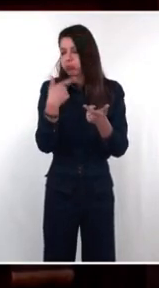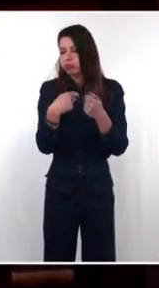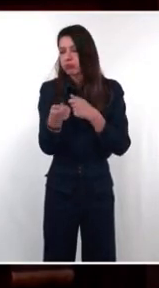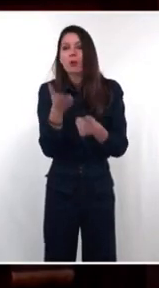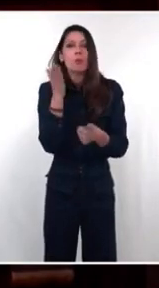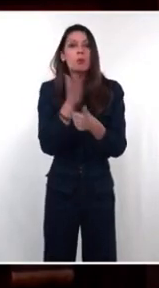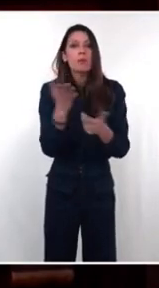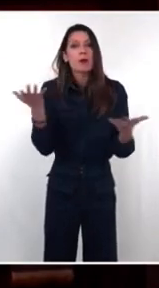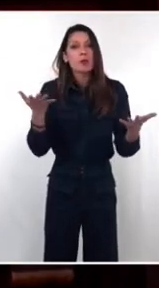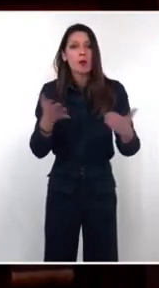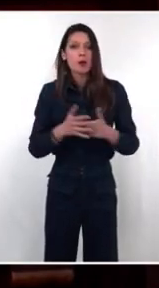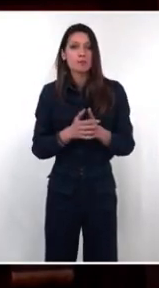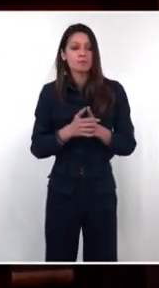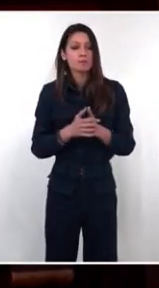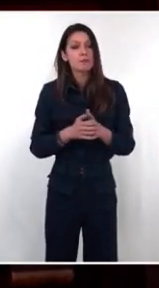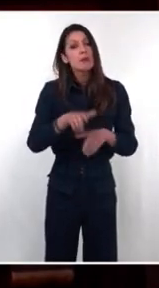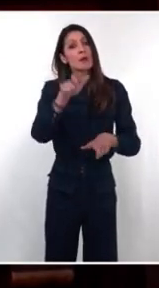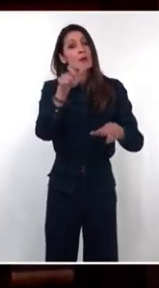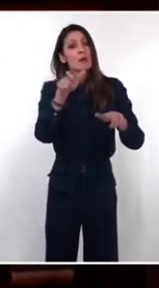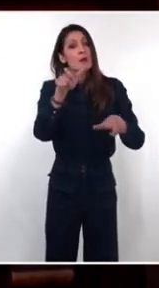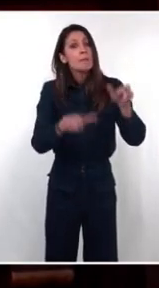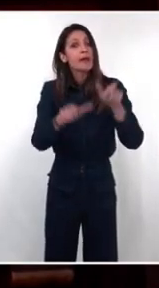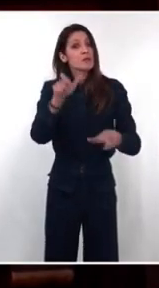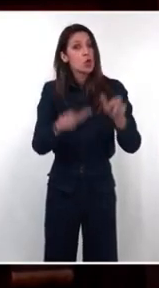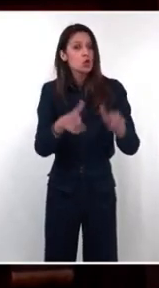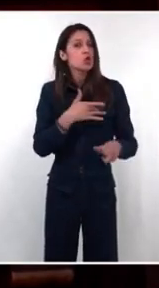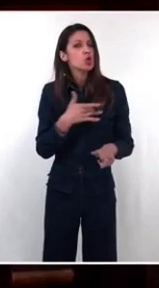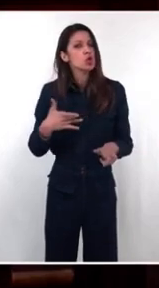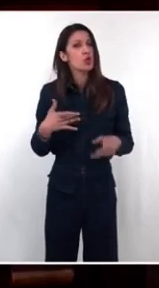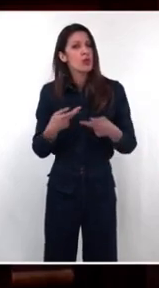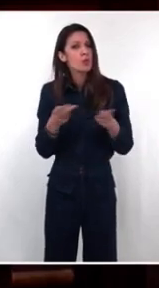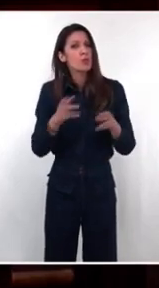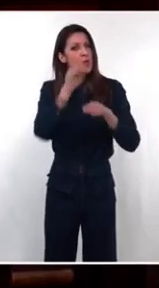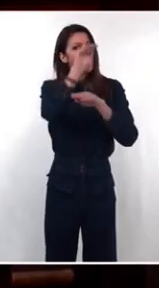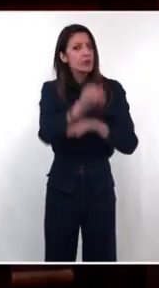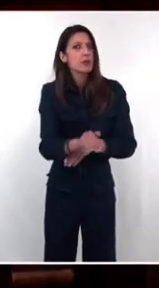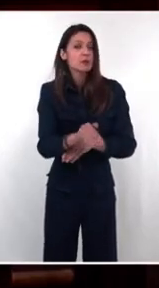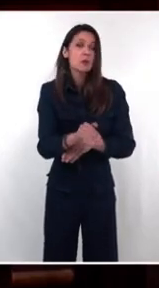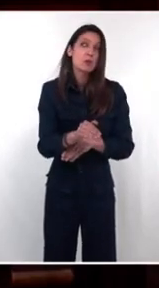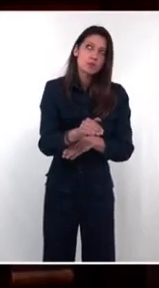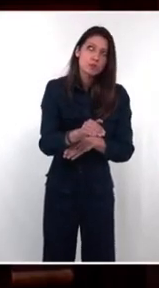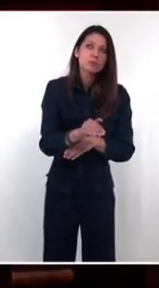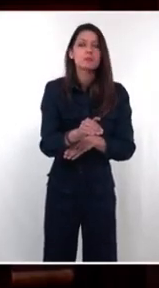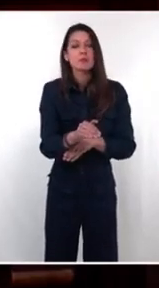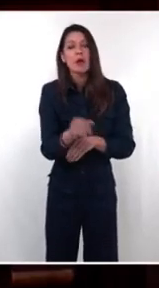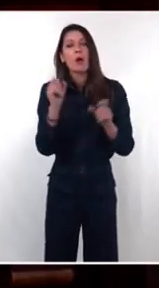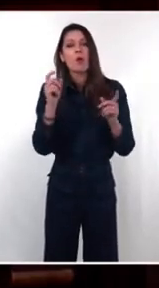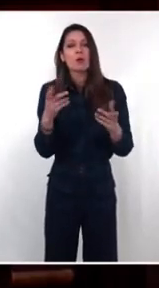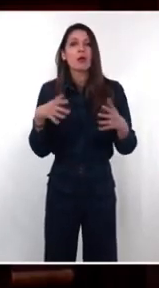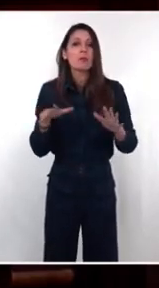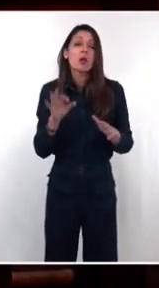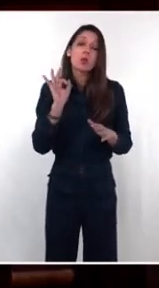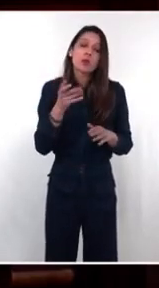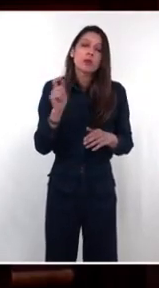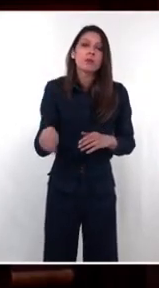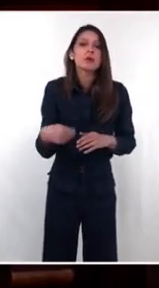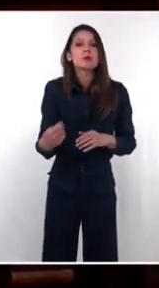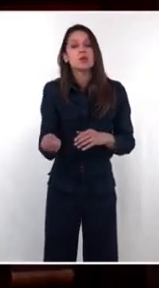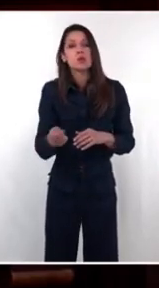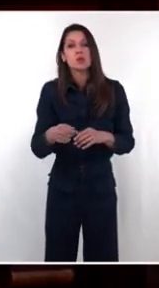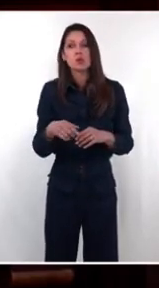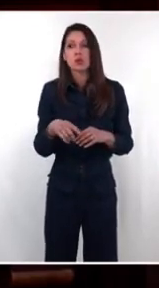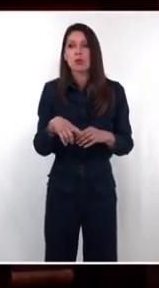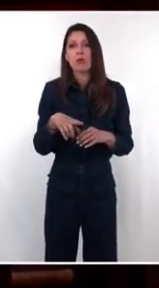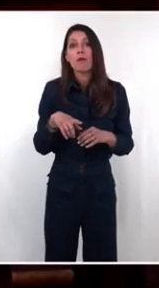celui de la protection de la santé publique. Je veux dire par là que oui, bien sûr, sur les deux voies, il y a